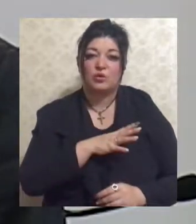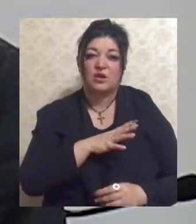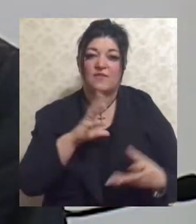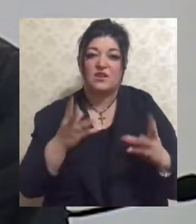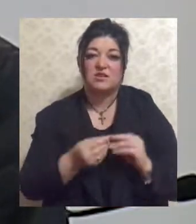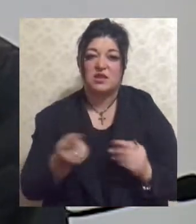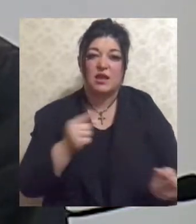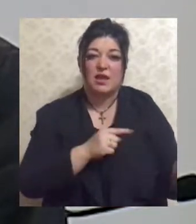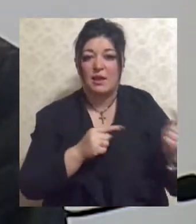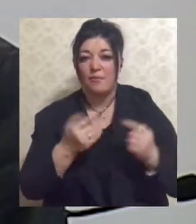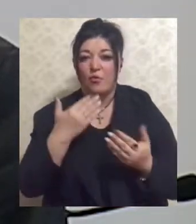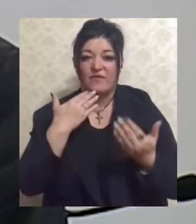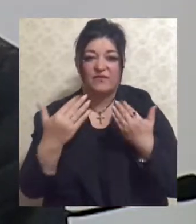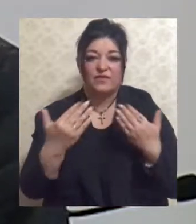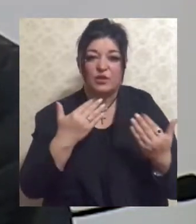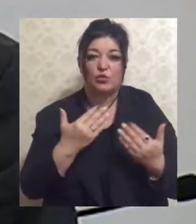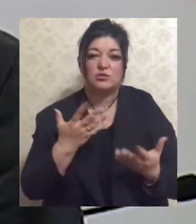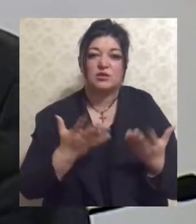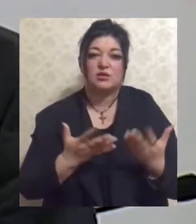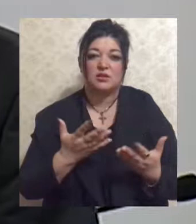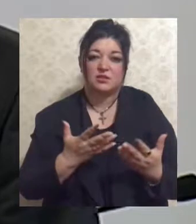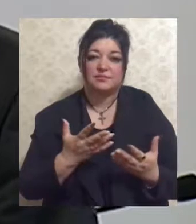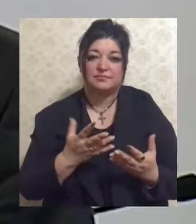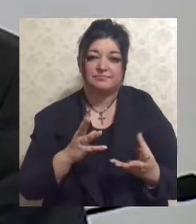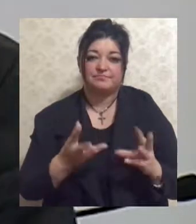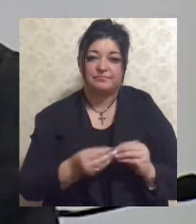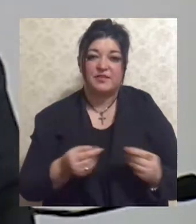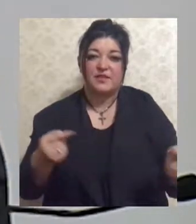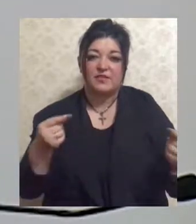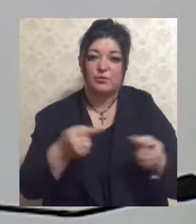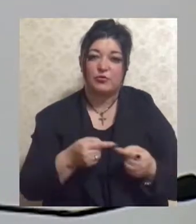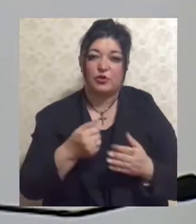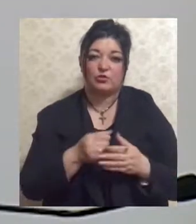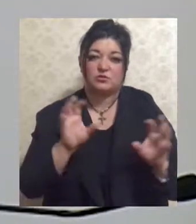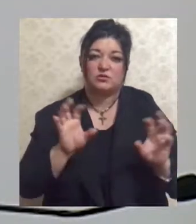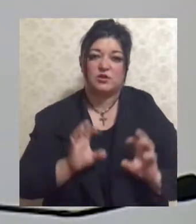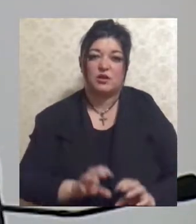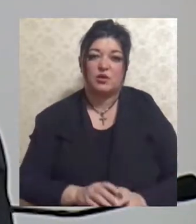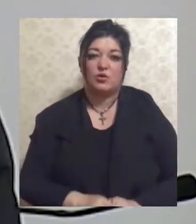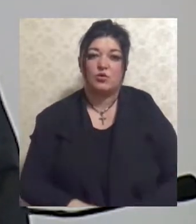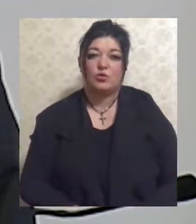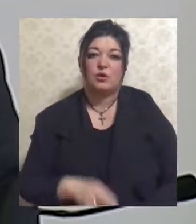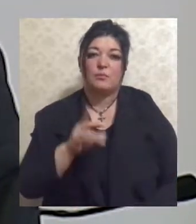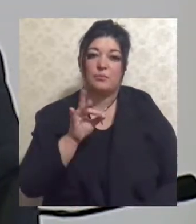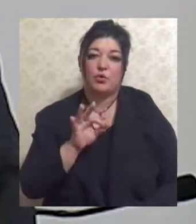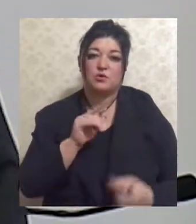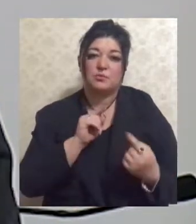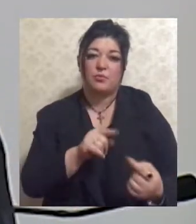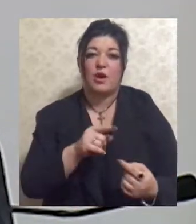взаємовідносини, які носили характер сімейних. І відповідно до вимог закону про запобігання корупції, особи, з